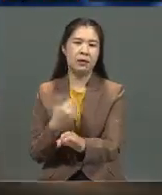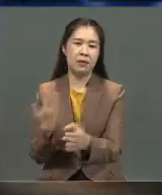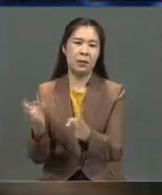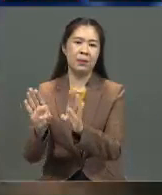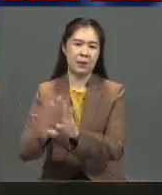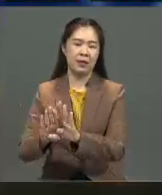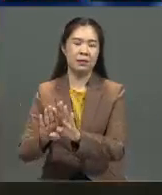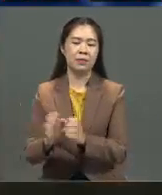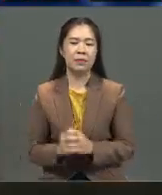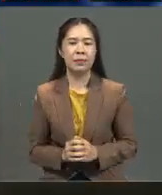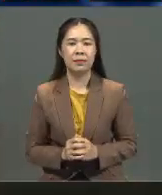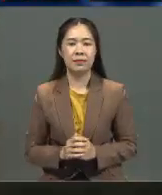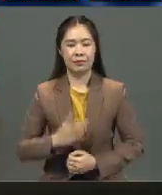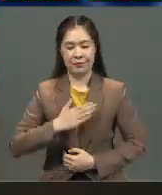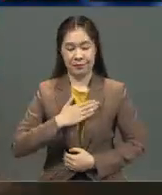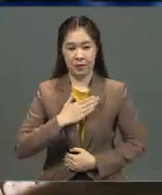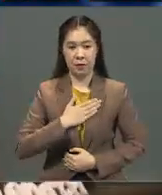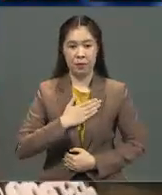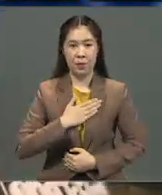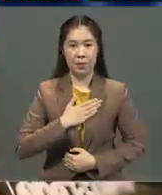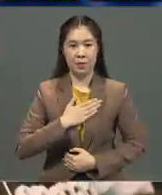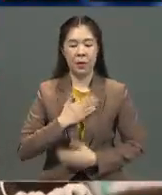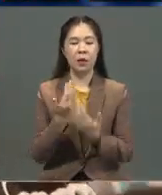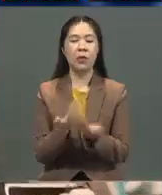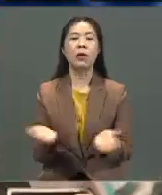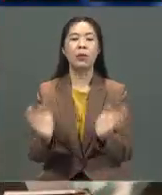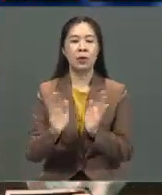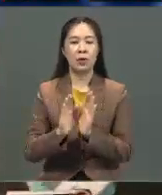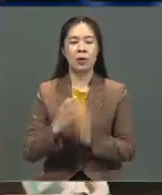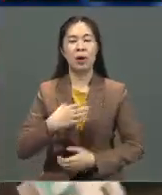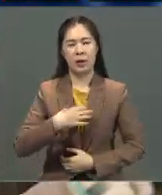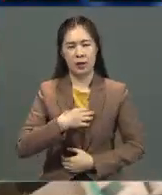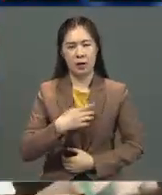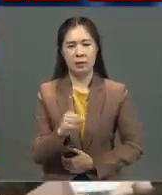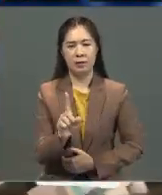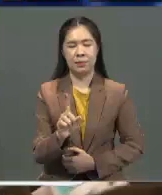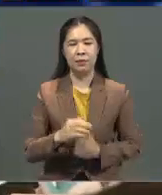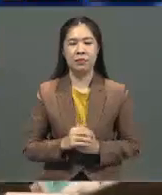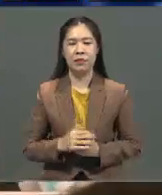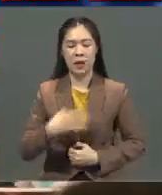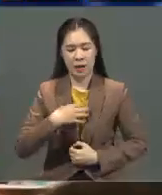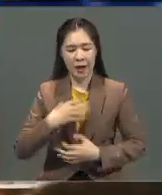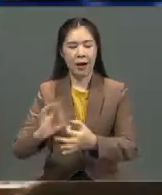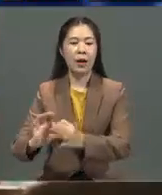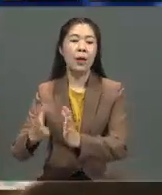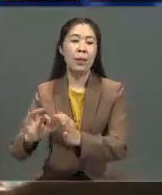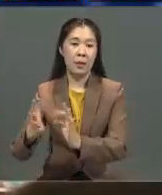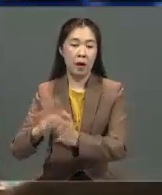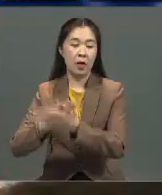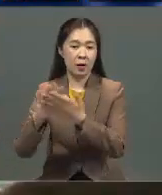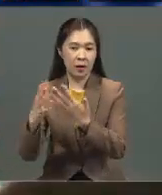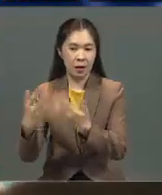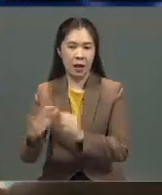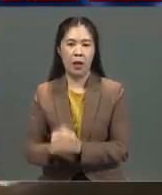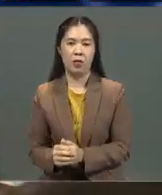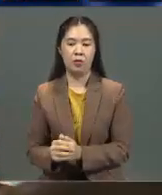อย่างยั่งยืน ตัวดิฉันหรือครอบครัวดิฉันก็อยากให้เผาแล้วเผาเขาแล้วก็เอ